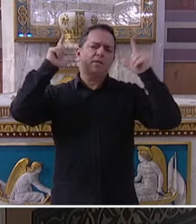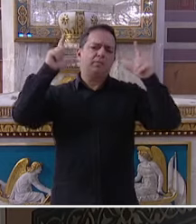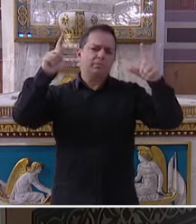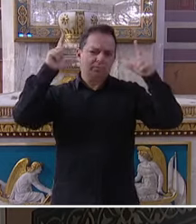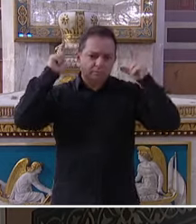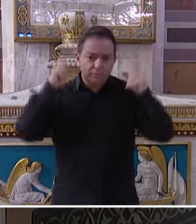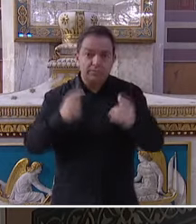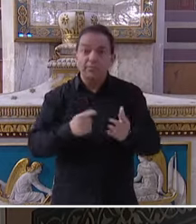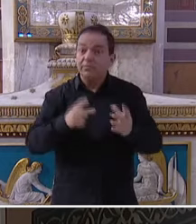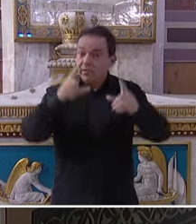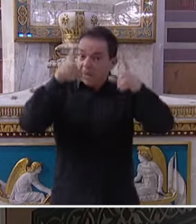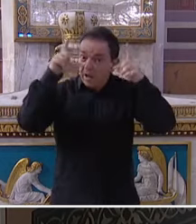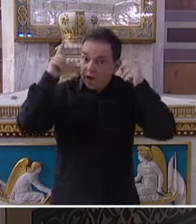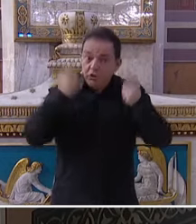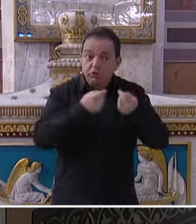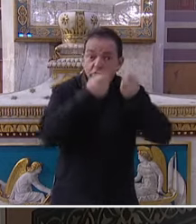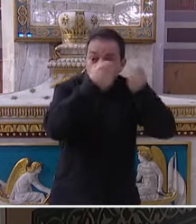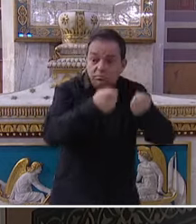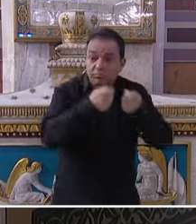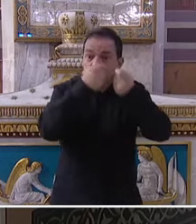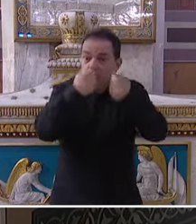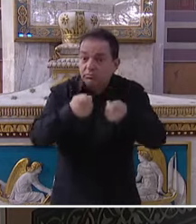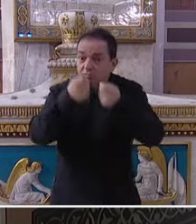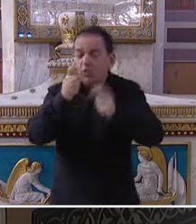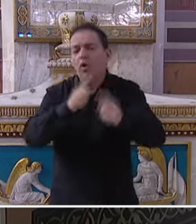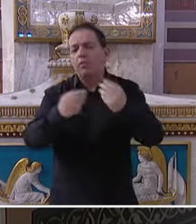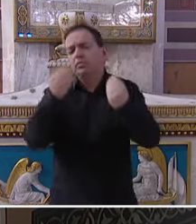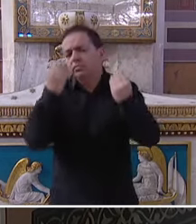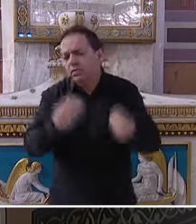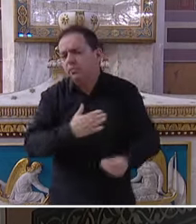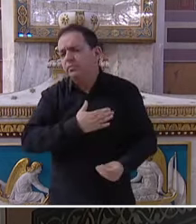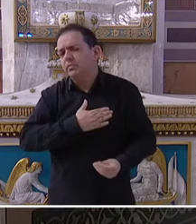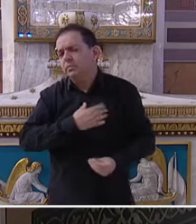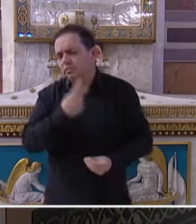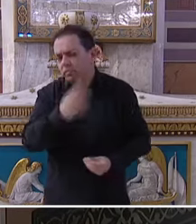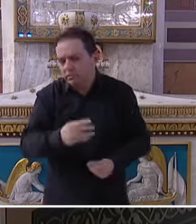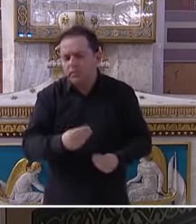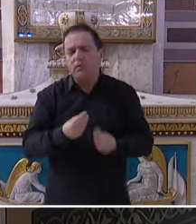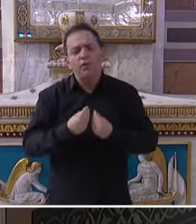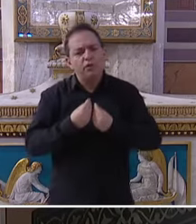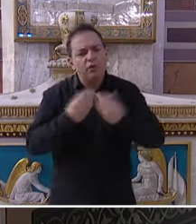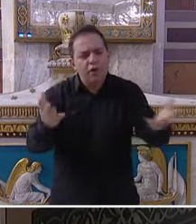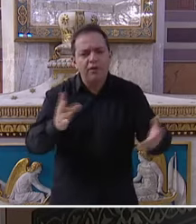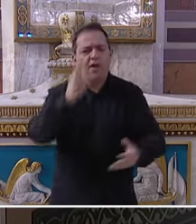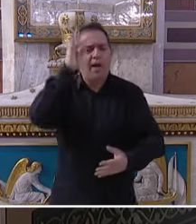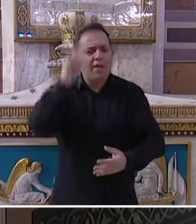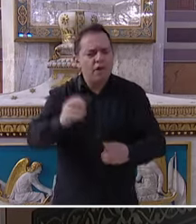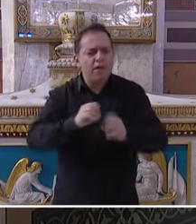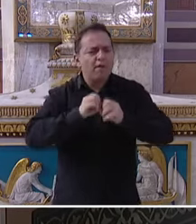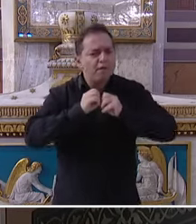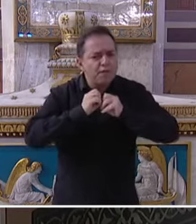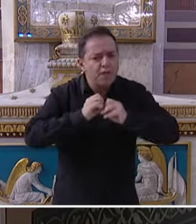μεταδίδουν σε κάθε πιστό καλοπροαίρετο την χάρη, την δύναμη, τον